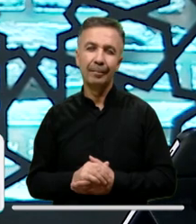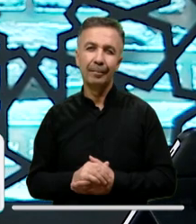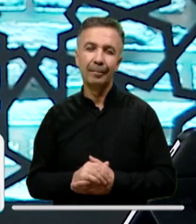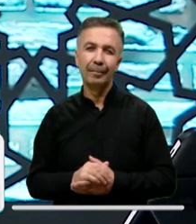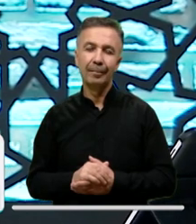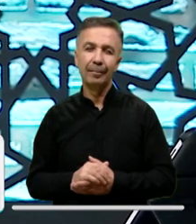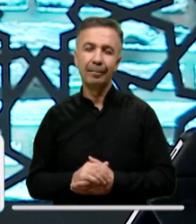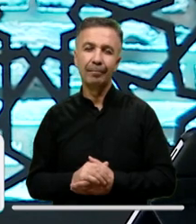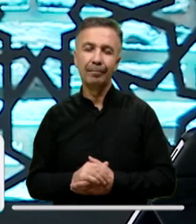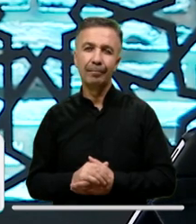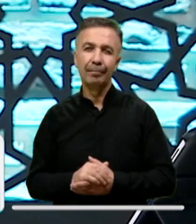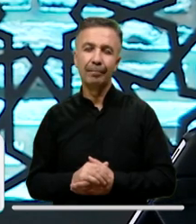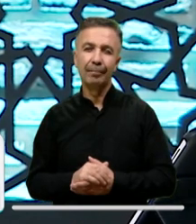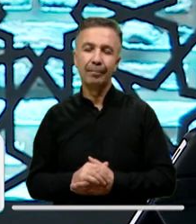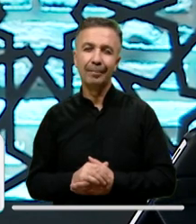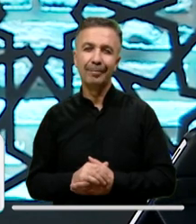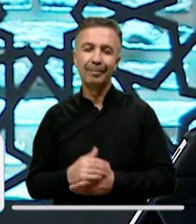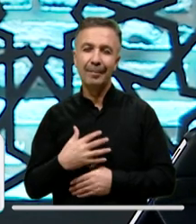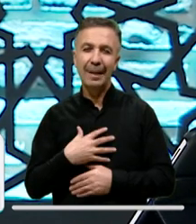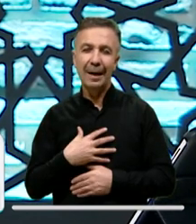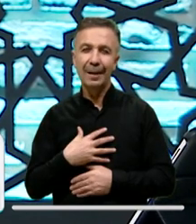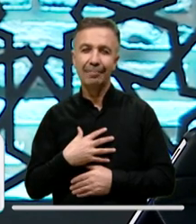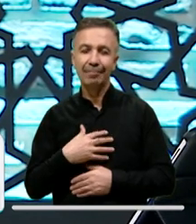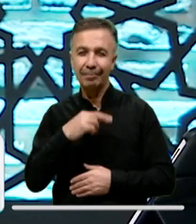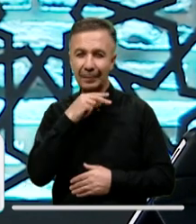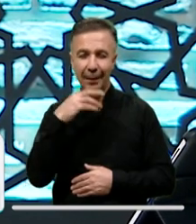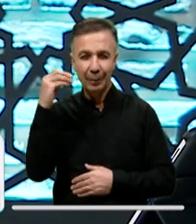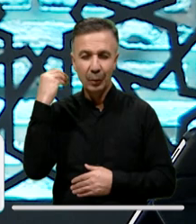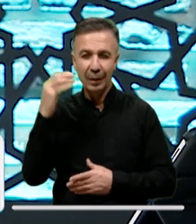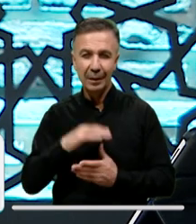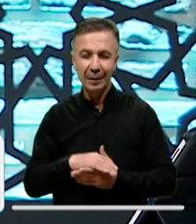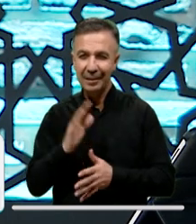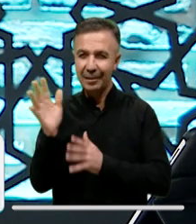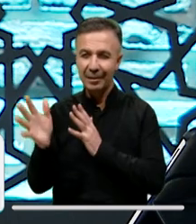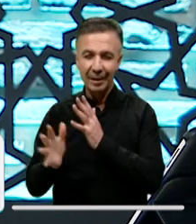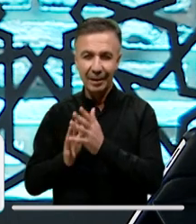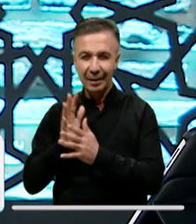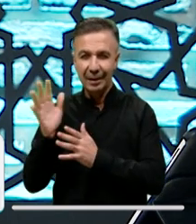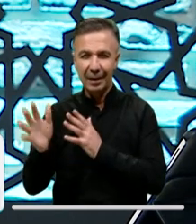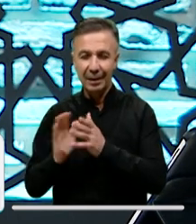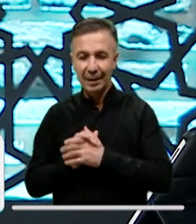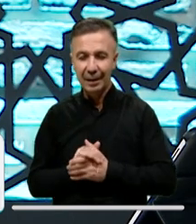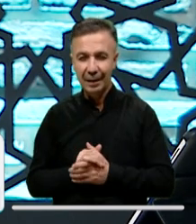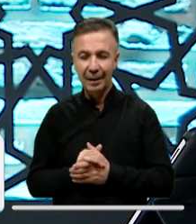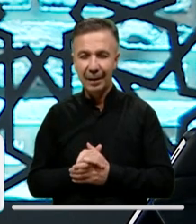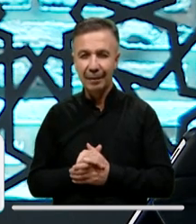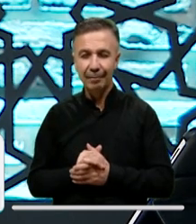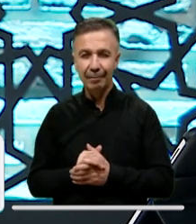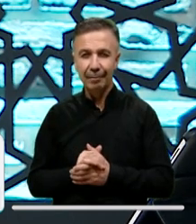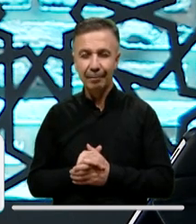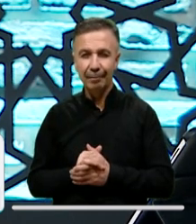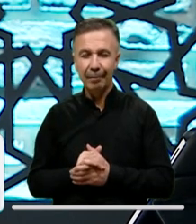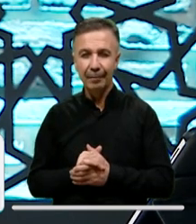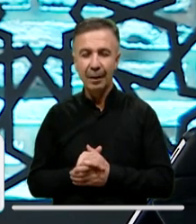anda ekranlarda da görülüyor. Kamil Bey, ağabeyim, hocam size işaret diliyle bu söylediklerimizi çeviriyor.